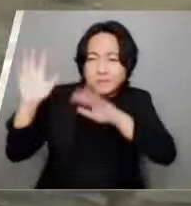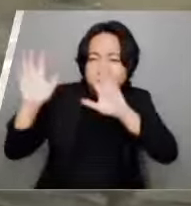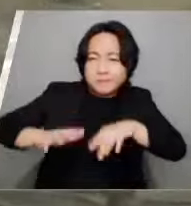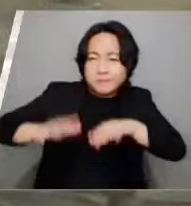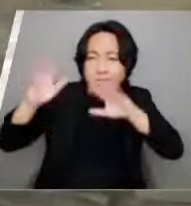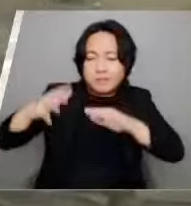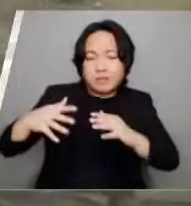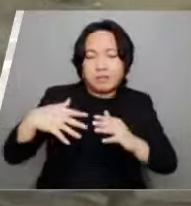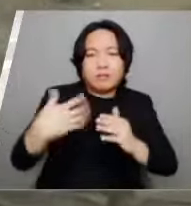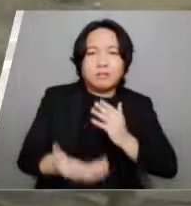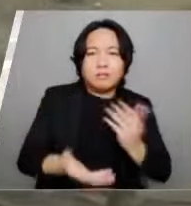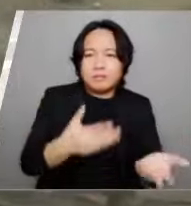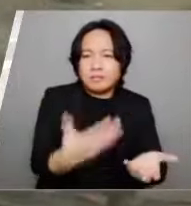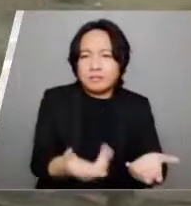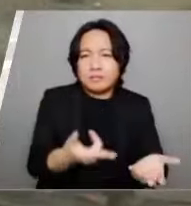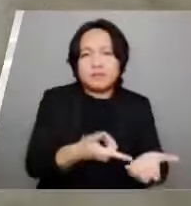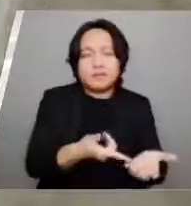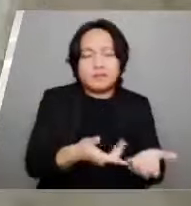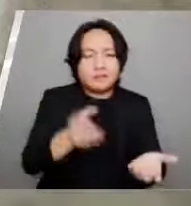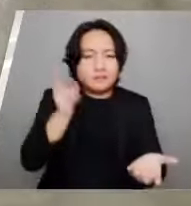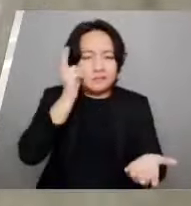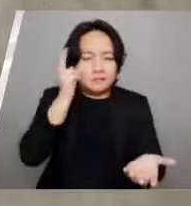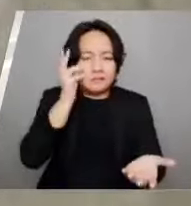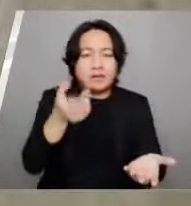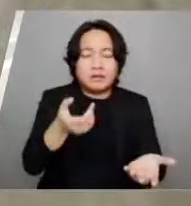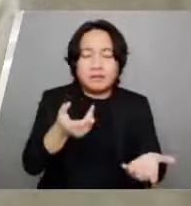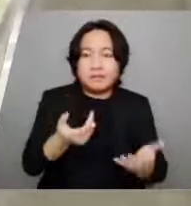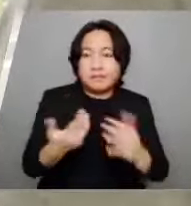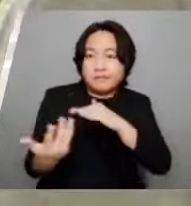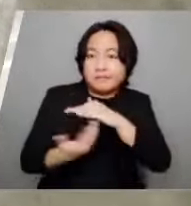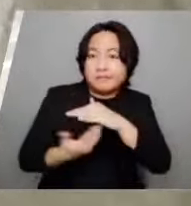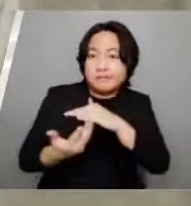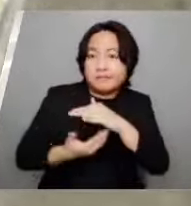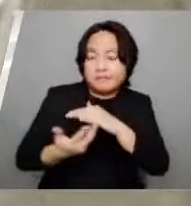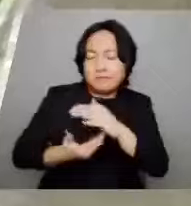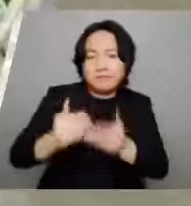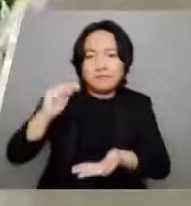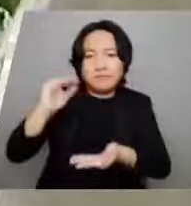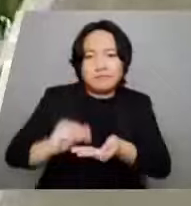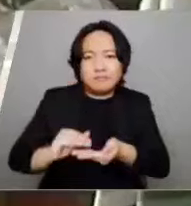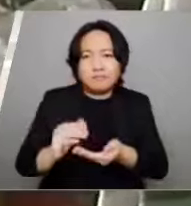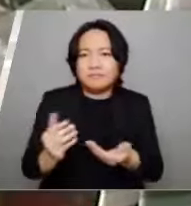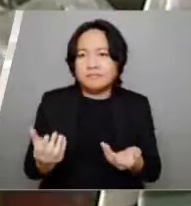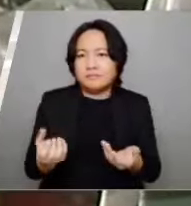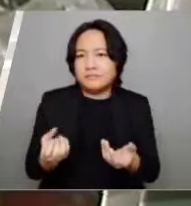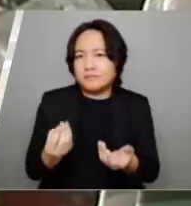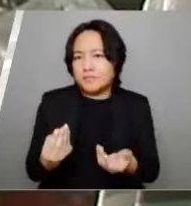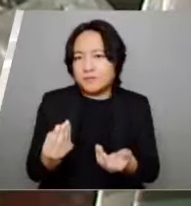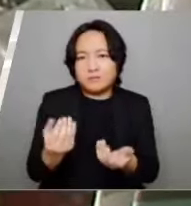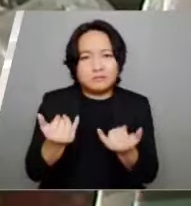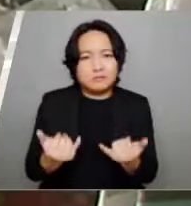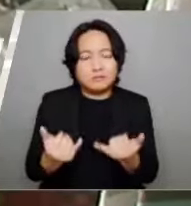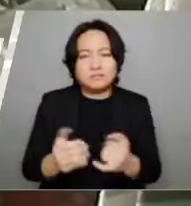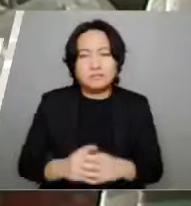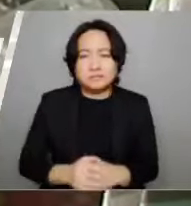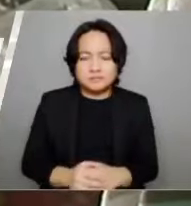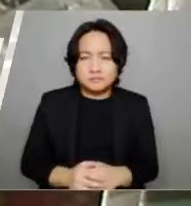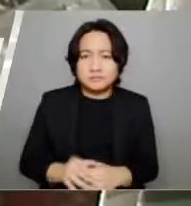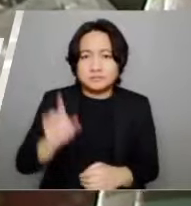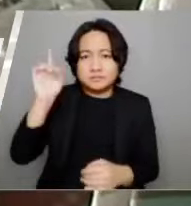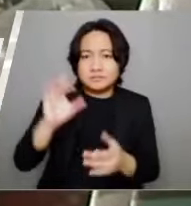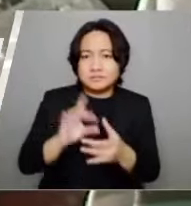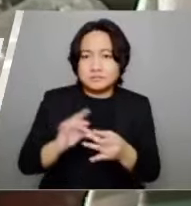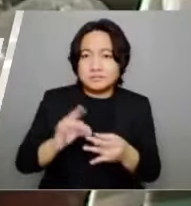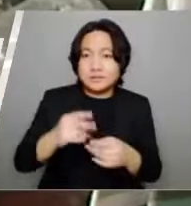ang pagkaunti ng mga bumibili nito mula sa iba't ibang panig ng bansa. Ang problema kasi yung mga daanan ng